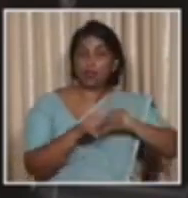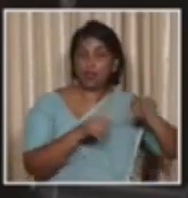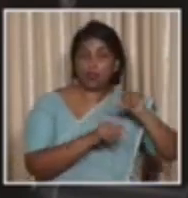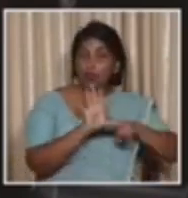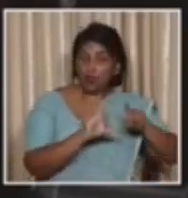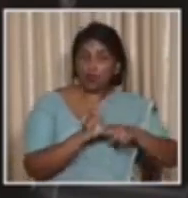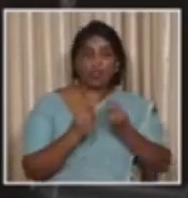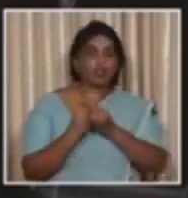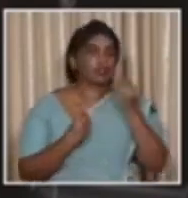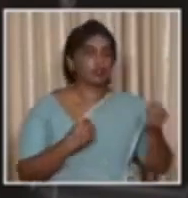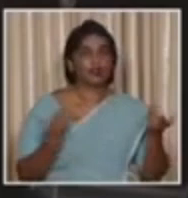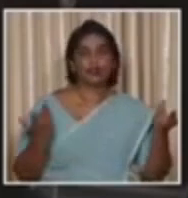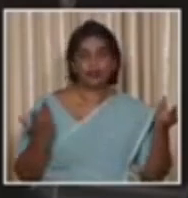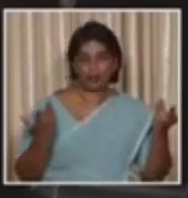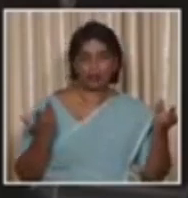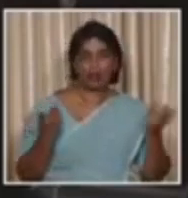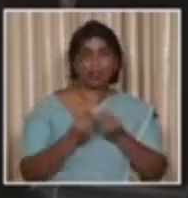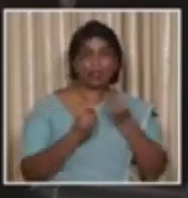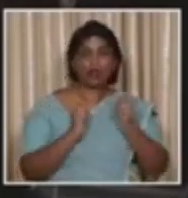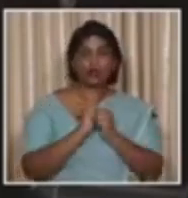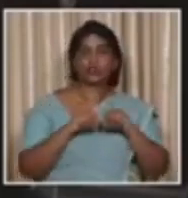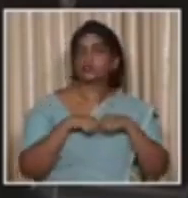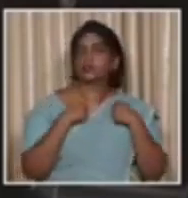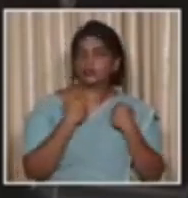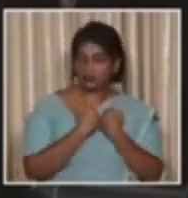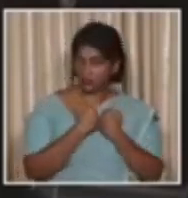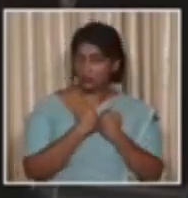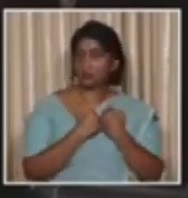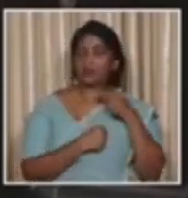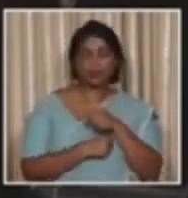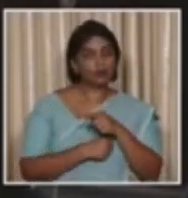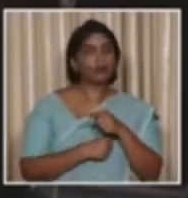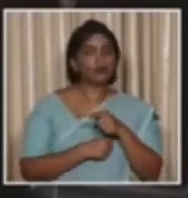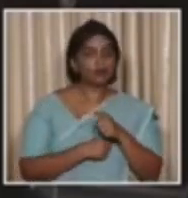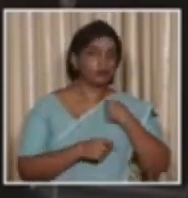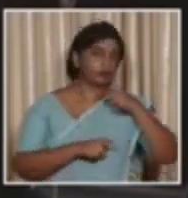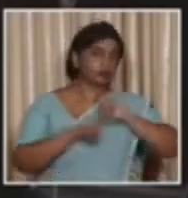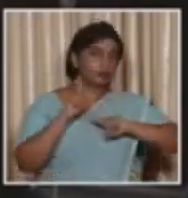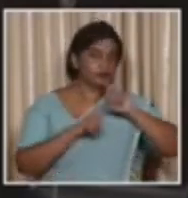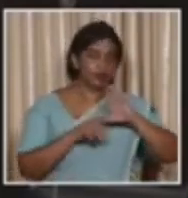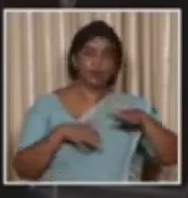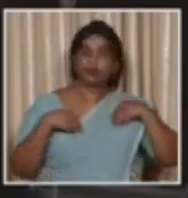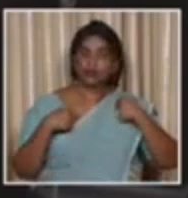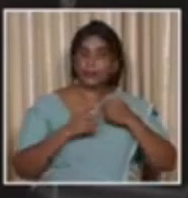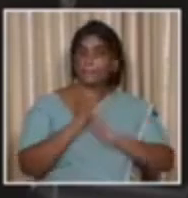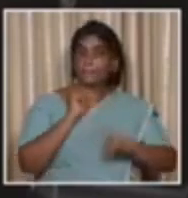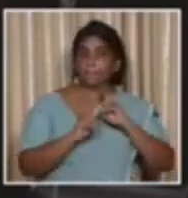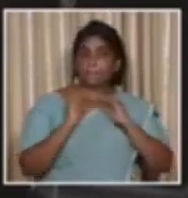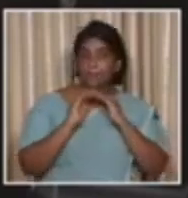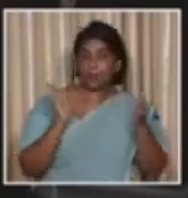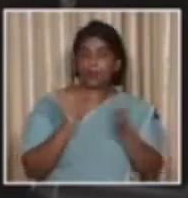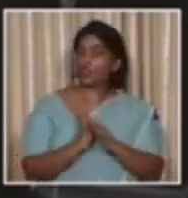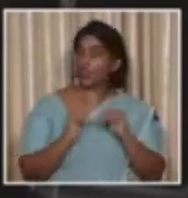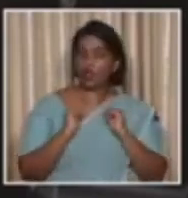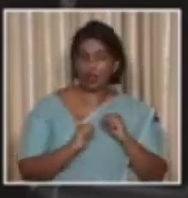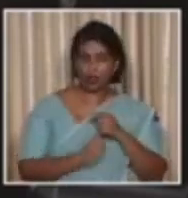නැහැ. ඒක දෙන්නේ නැති වෘත්තීය සමිති. එතකොට දැන් අපි සාකච්ඡා කරගෙන යන සෞඛ්‍ය අමාත්‍යාංශයේ එක්ක